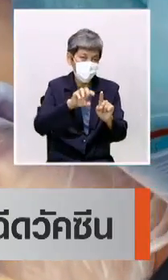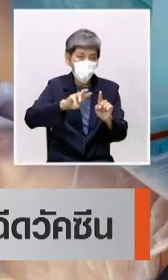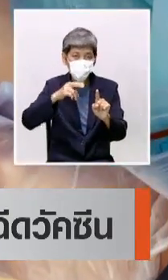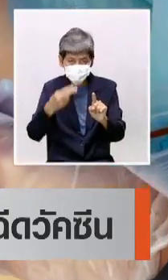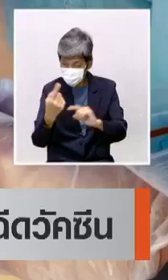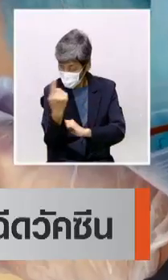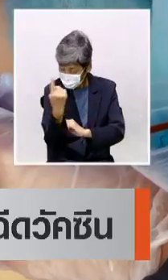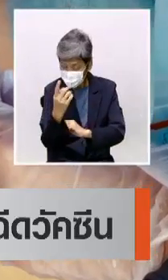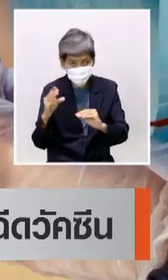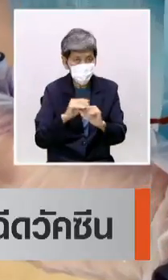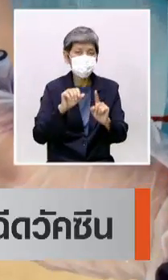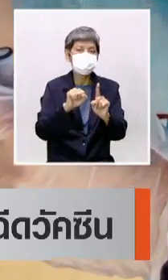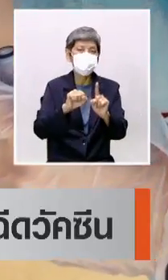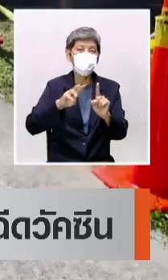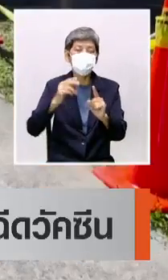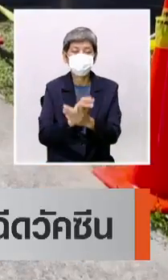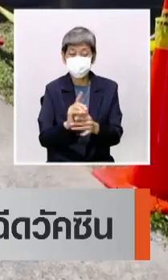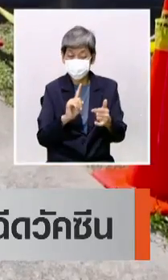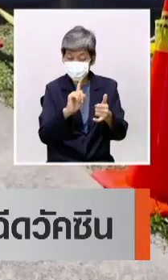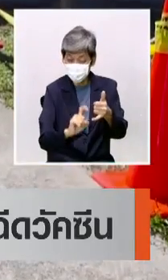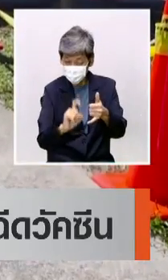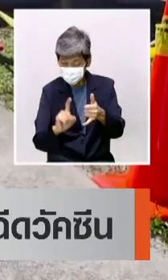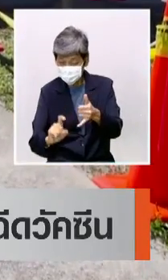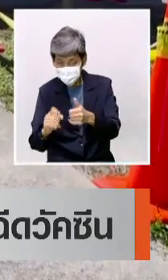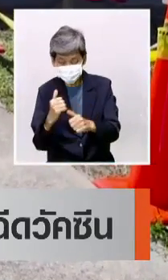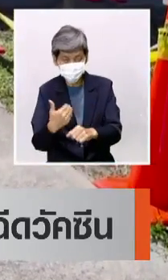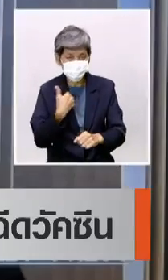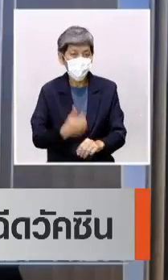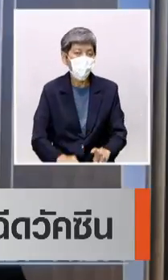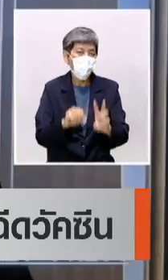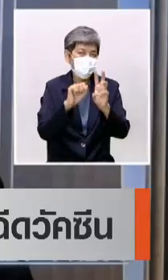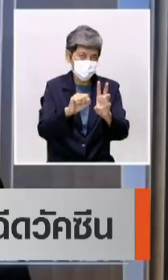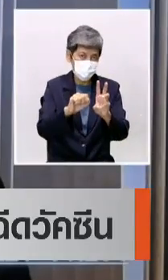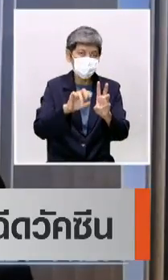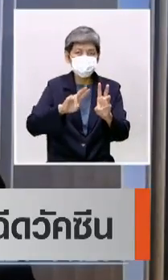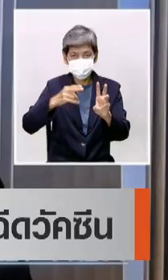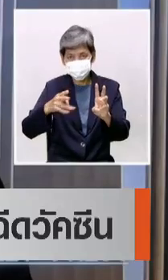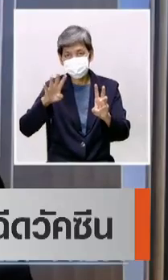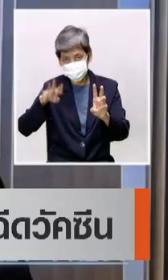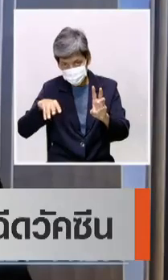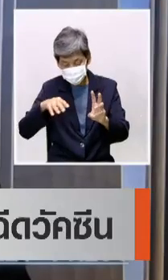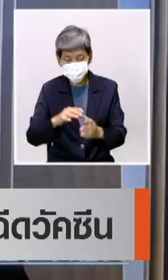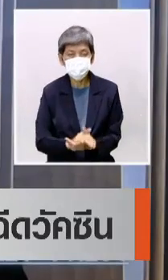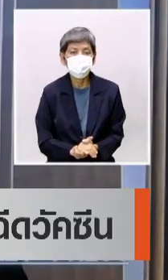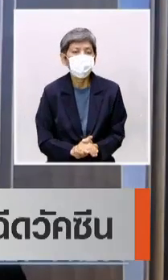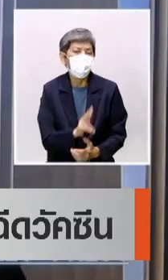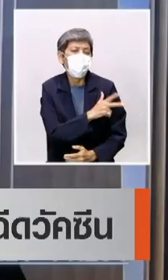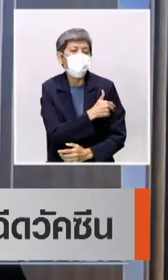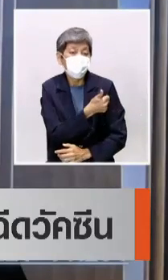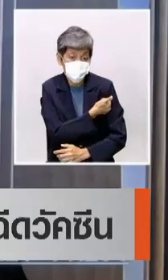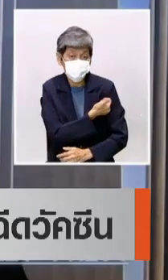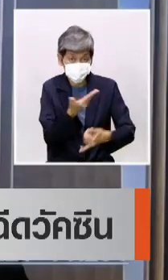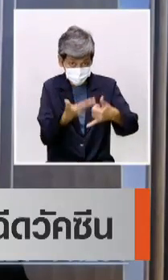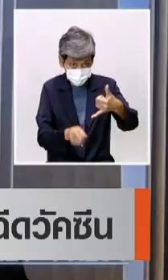ในวันเดียวค่ะส่วนยอดผู้เสียชีวิตสะสมก็อยู่ที่ 674,000 คนแล้วด้านนายแพทย์แอนโทนีฟ